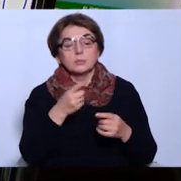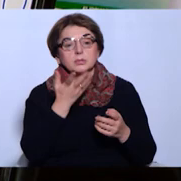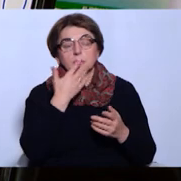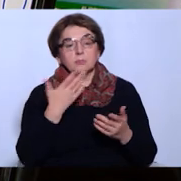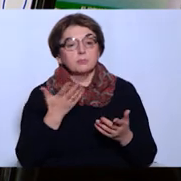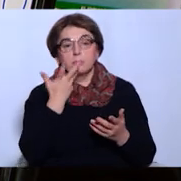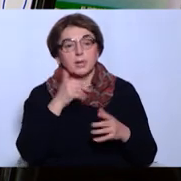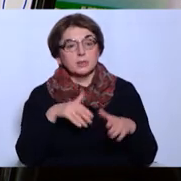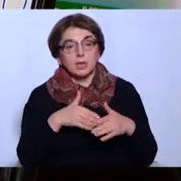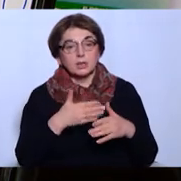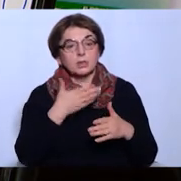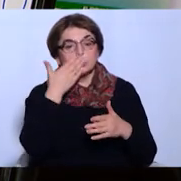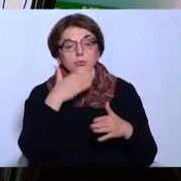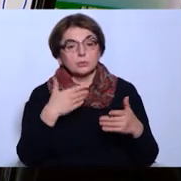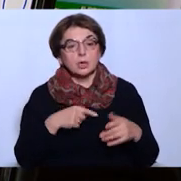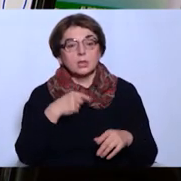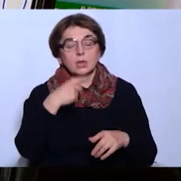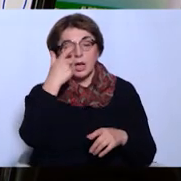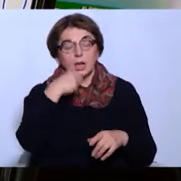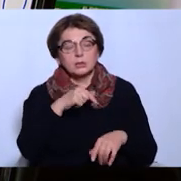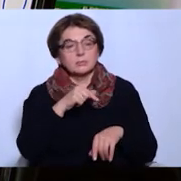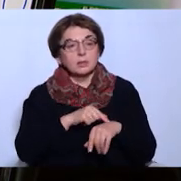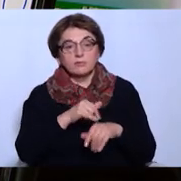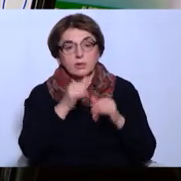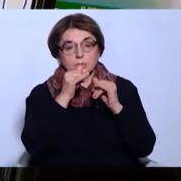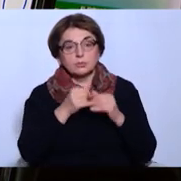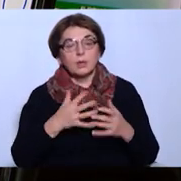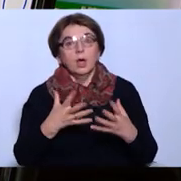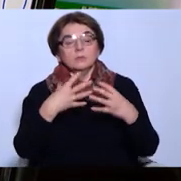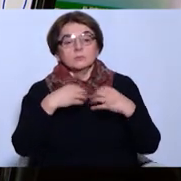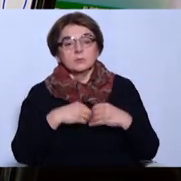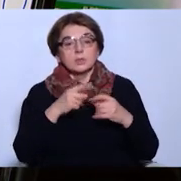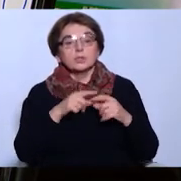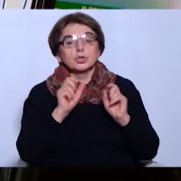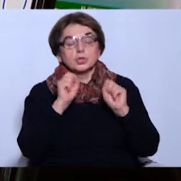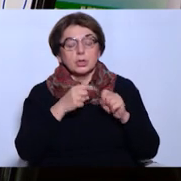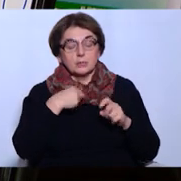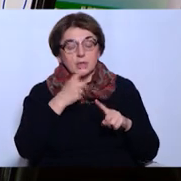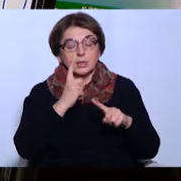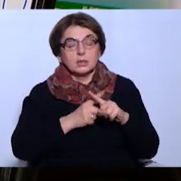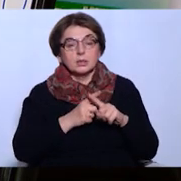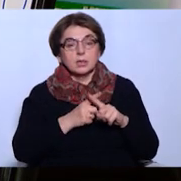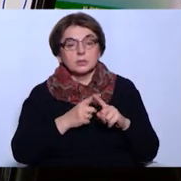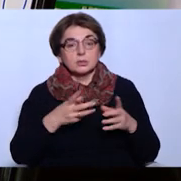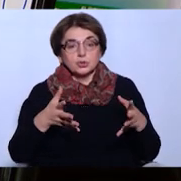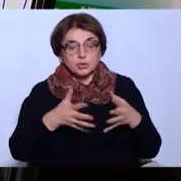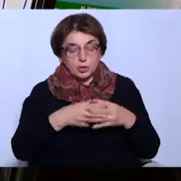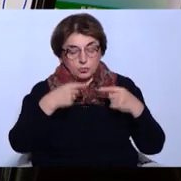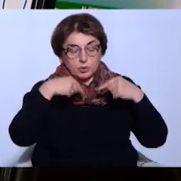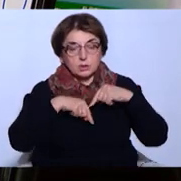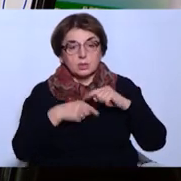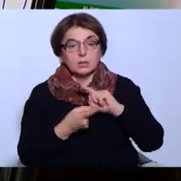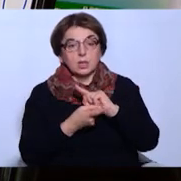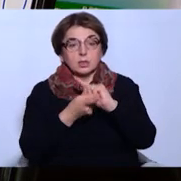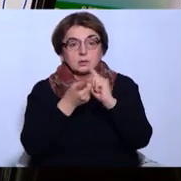ფერი, სუნი და ადამიანი მას ვერ გრძნობს შესუნთქვისას, შესაბამისად ის უერთდება ჰემოგლობინის რკინას და ნაცვლად ჟანგბადისა